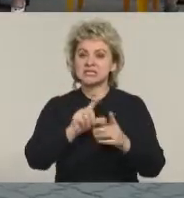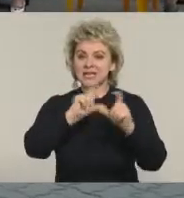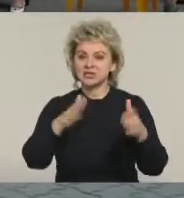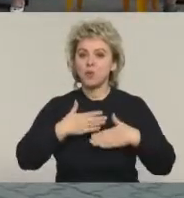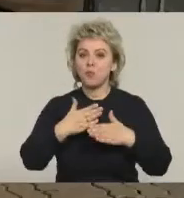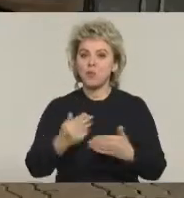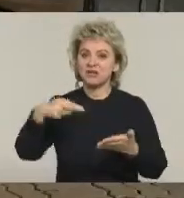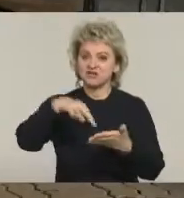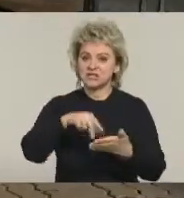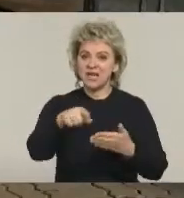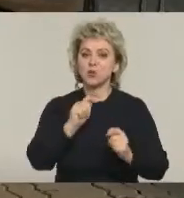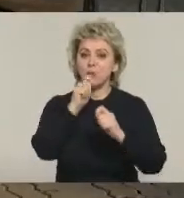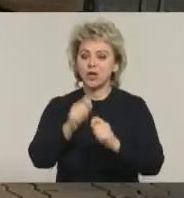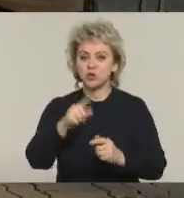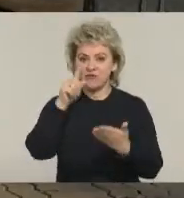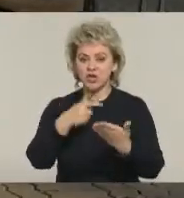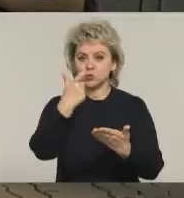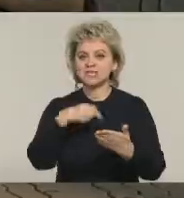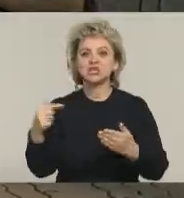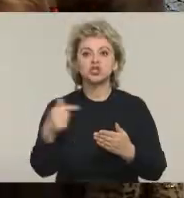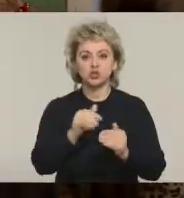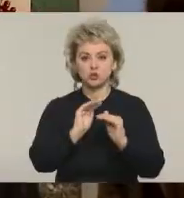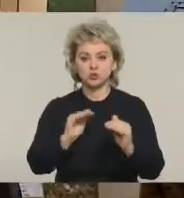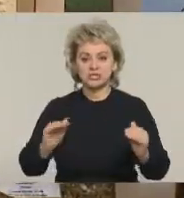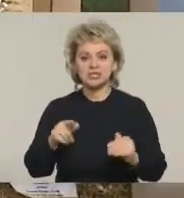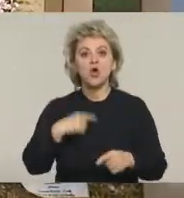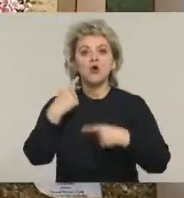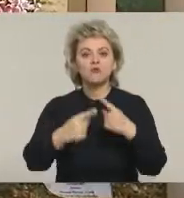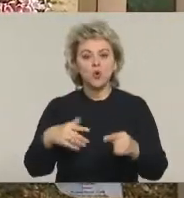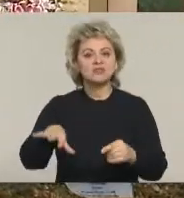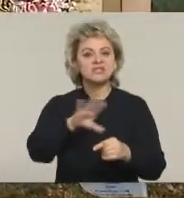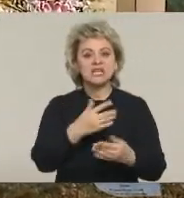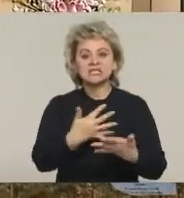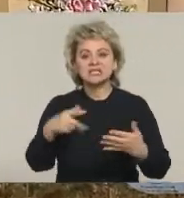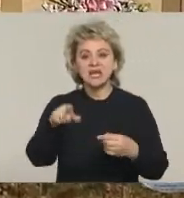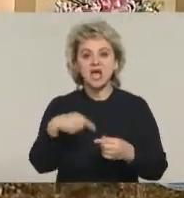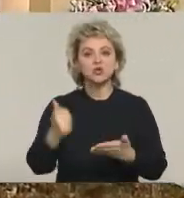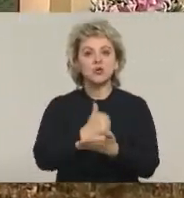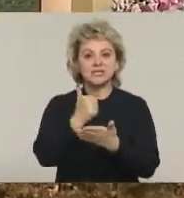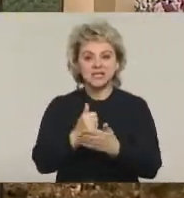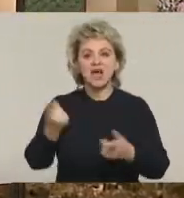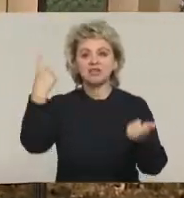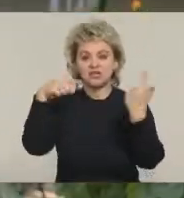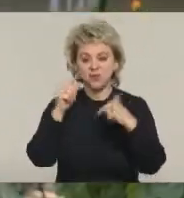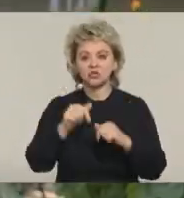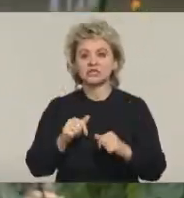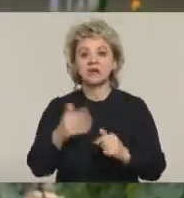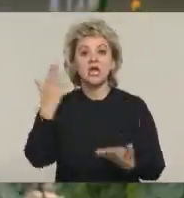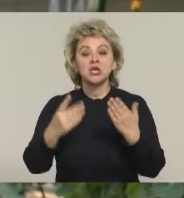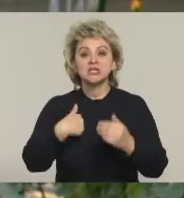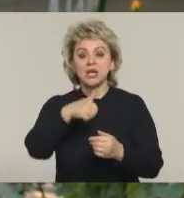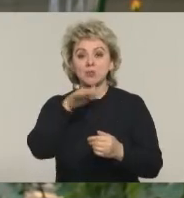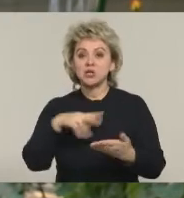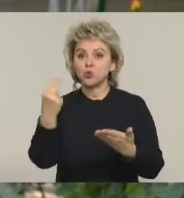помогли встать на ноги и подарили веру в себя 1000 детей. В ход идут все средства. Одно из главных – творчество. Если мы не